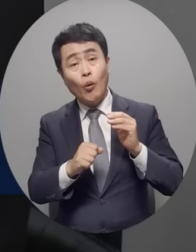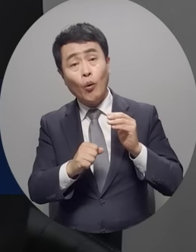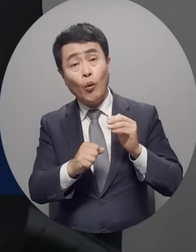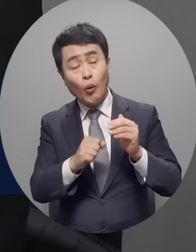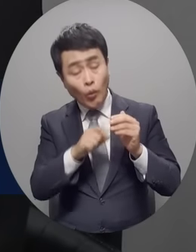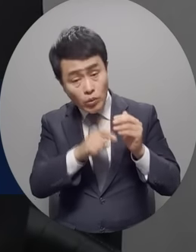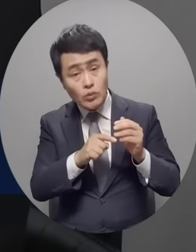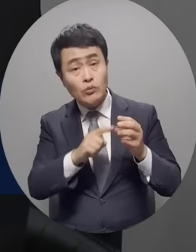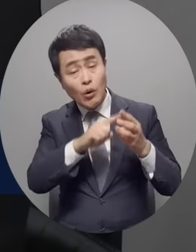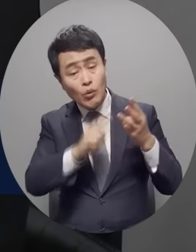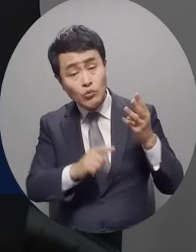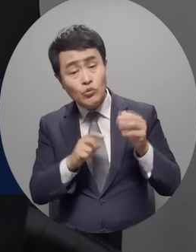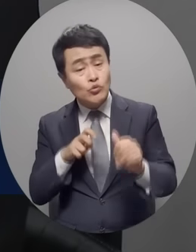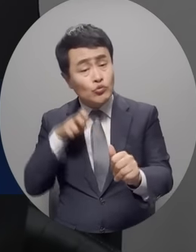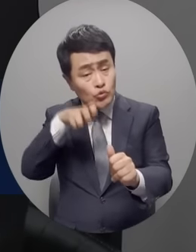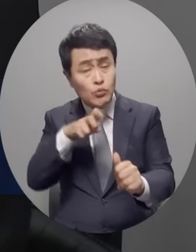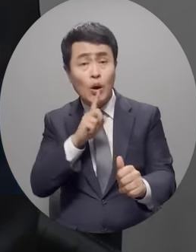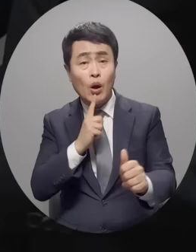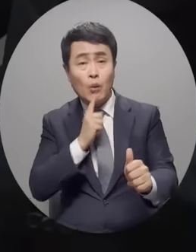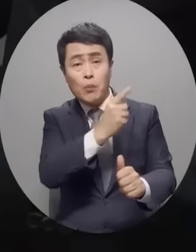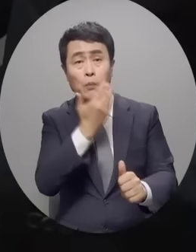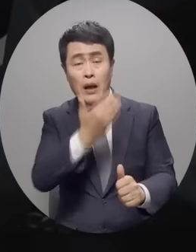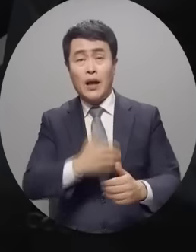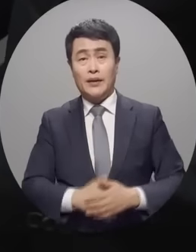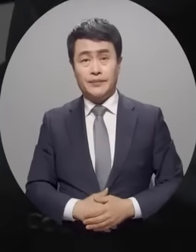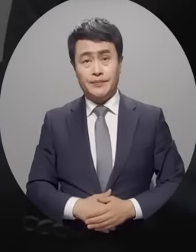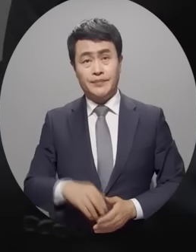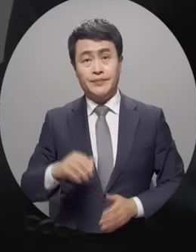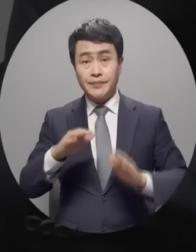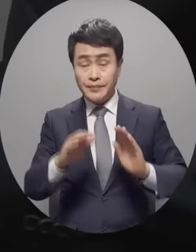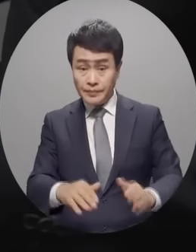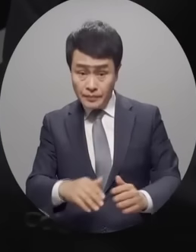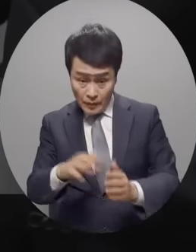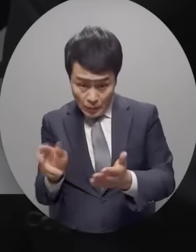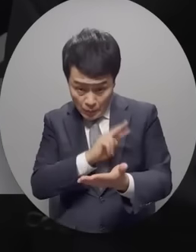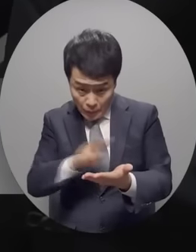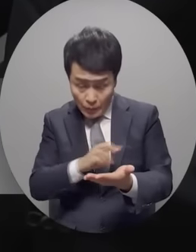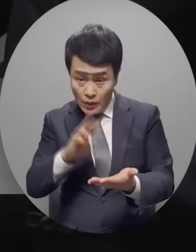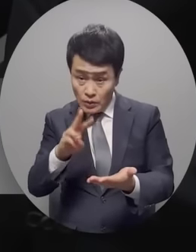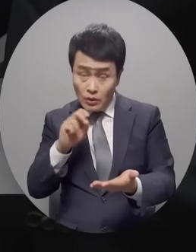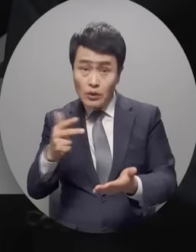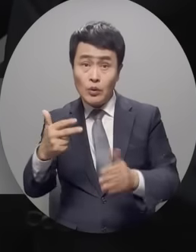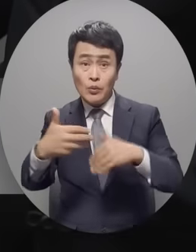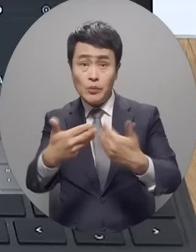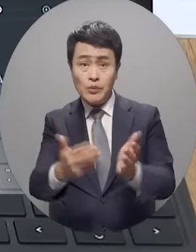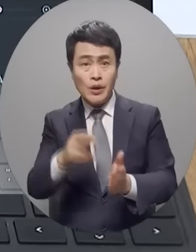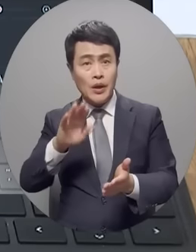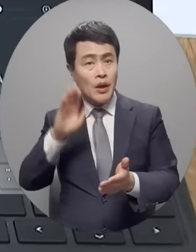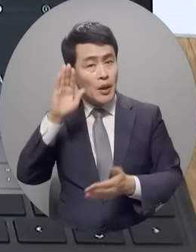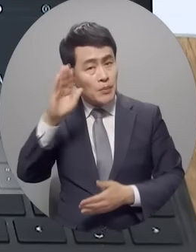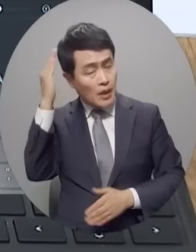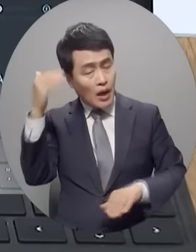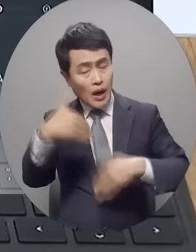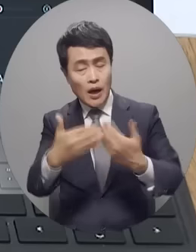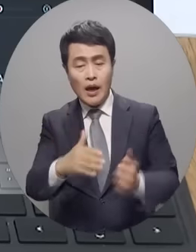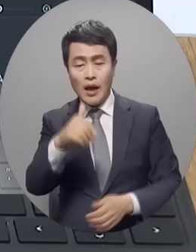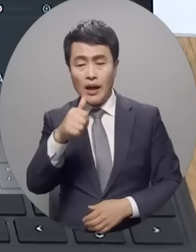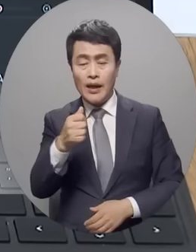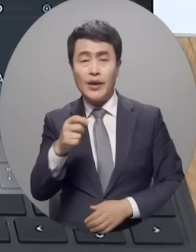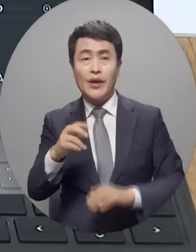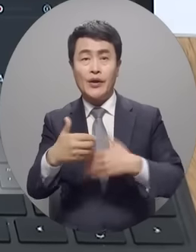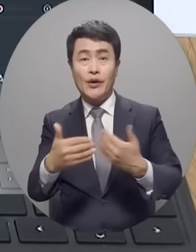설득하는 과정이 있었지 않을까요, 상식적으로? 37쪽 분량의 보고서는 미래한국연구소 전 직원 강혜경 씨가